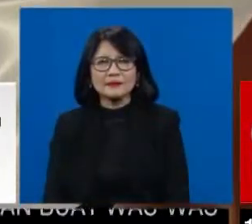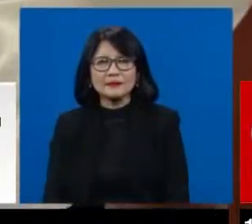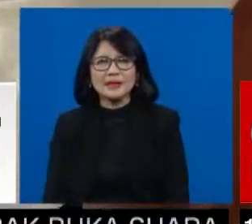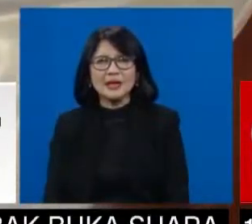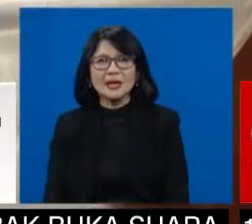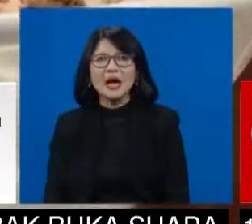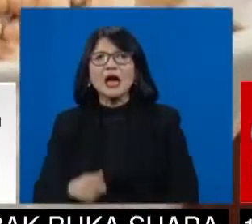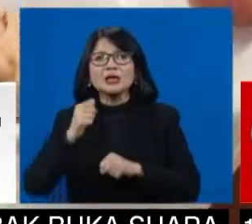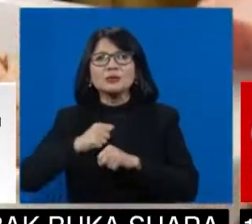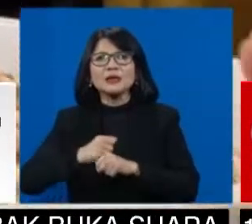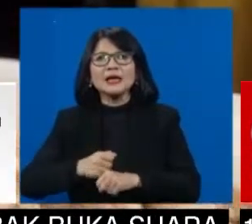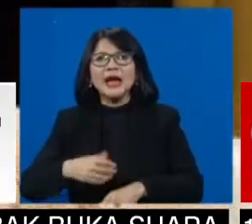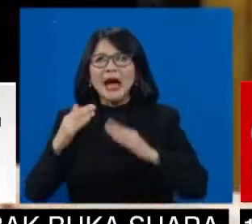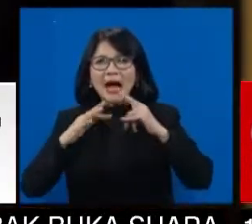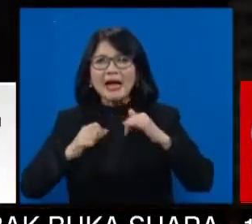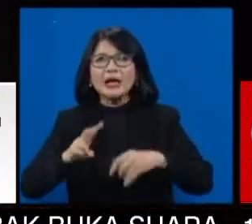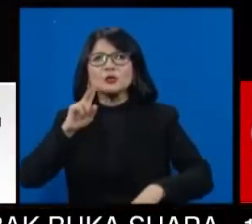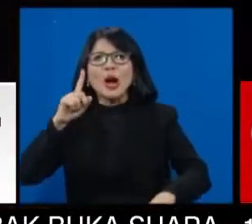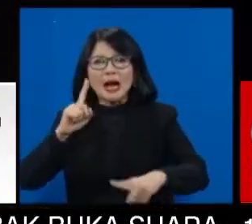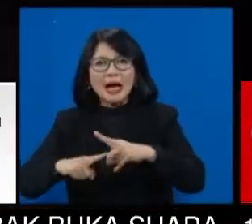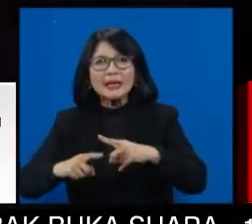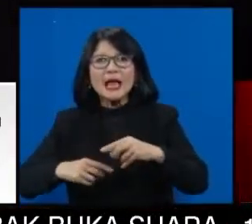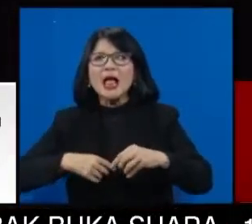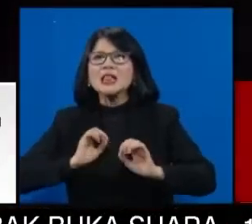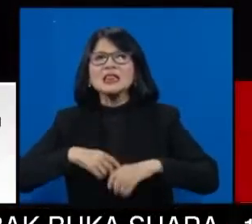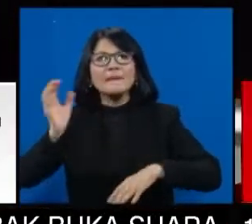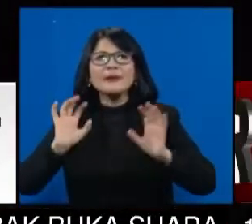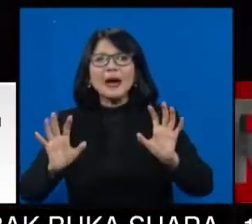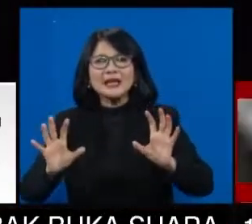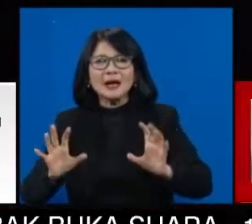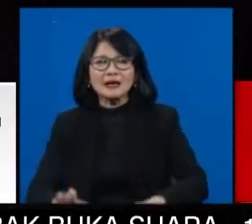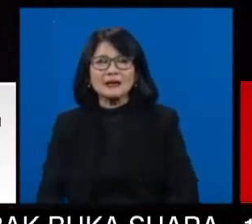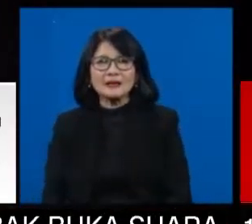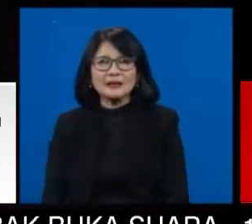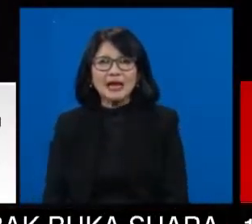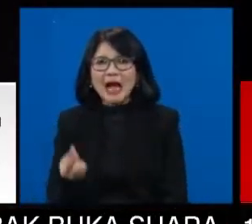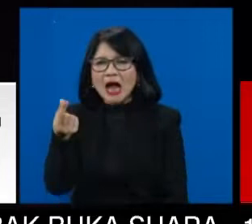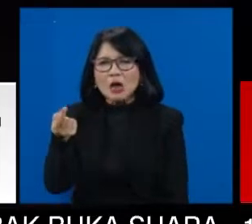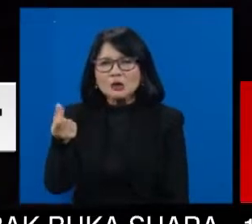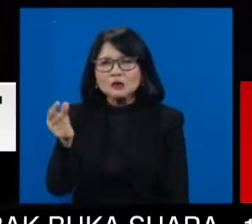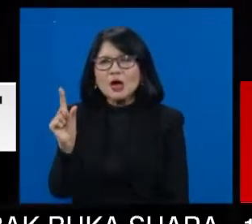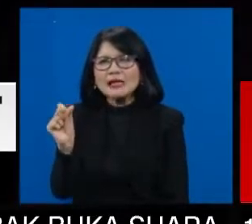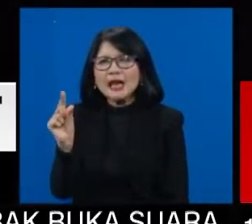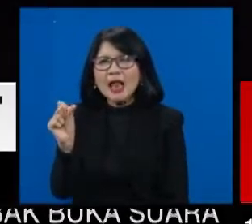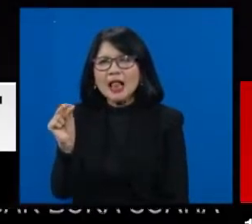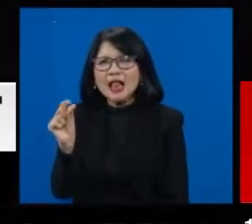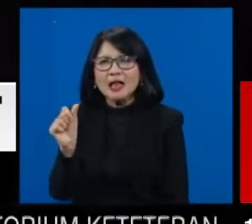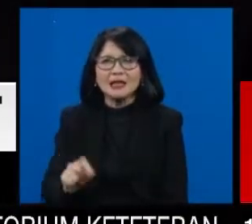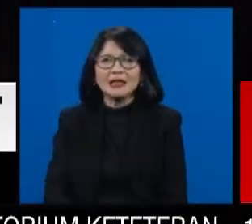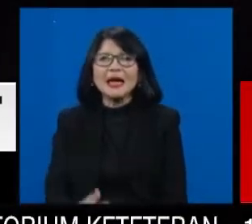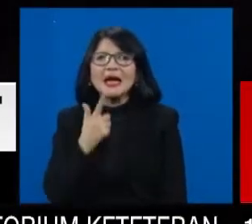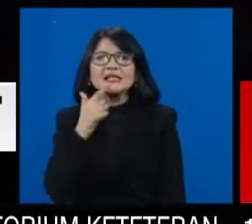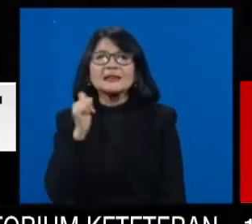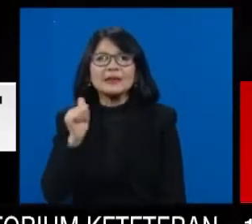dibutuhkan air 2 kali lebih banyak dibanding saat memasak beras putih biasa. Tekstur sorghum lebih kenyal dan perah, menyerupai